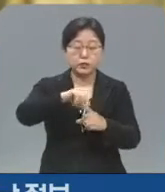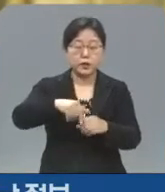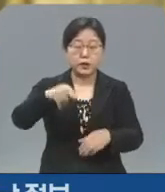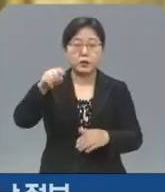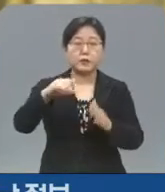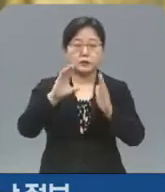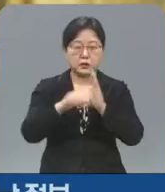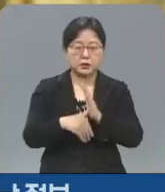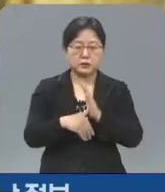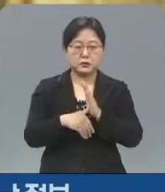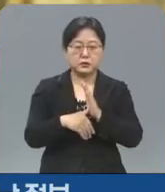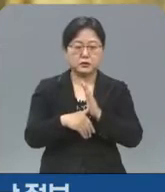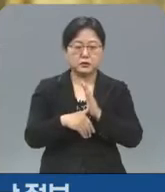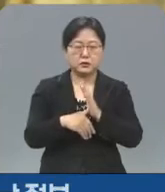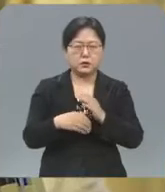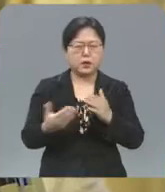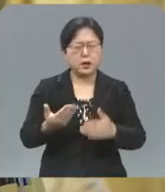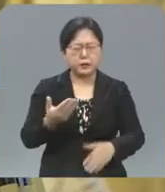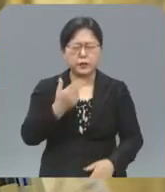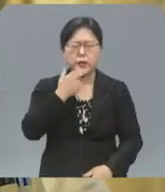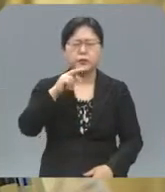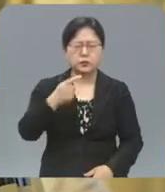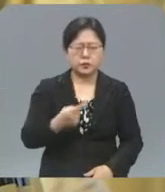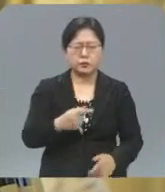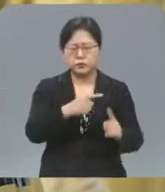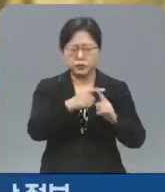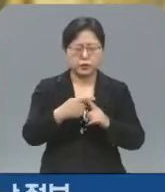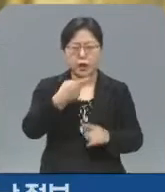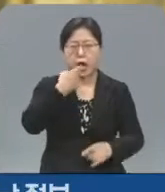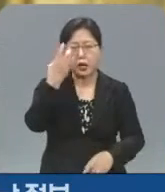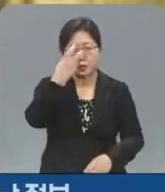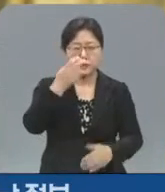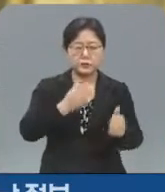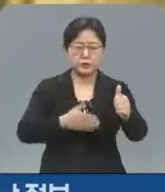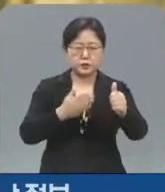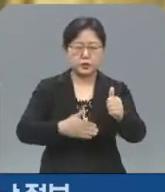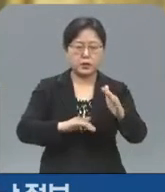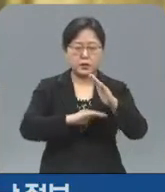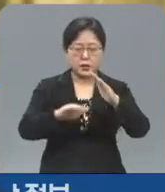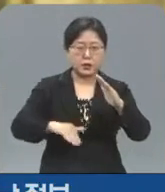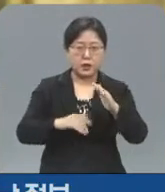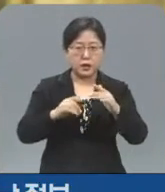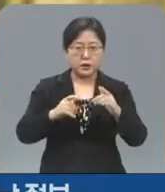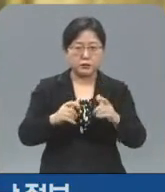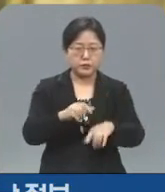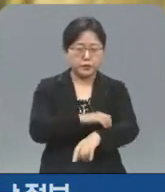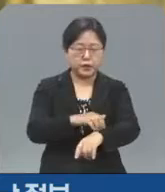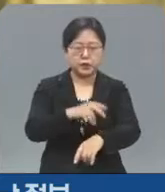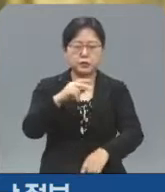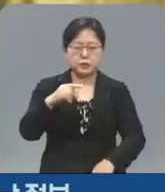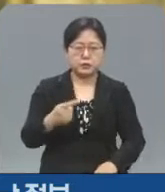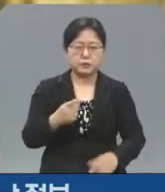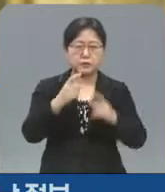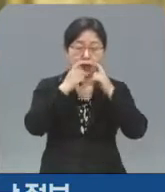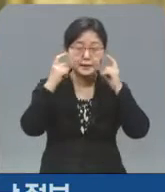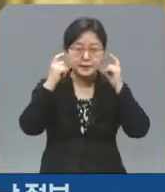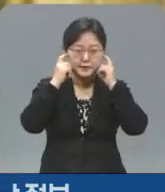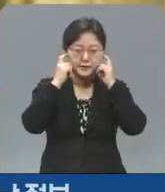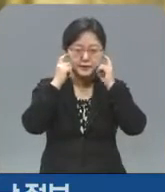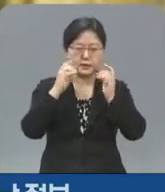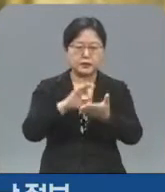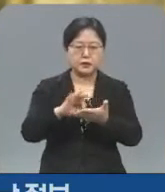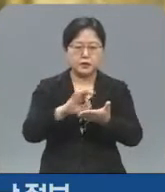한 경우에는 증상이 없으시더라도 검사를 반드시 받아주시고요. 가정 내에서도 좀 불편하시더라도 마스크를